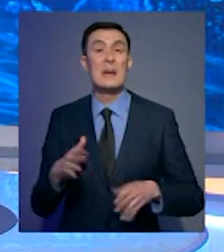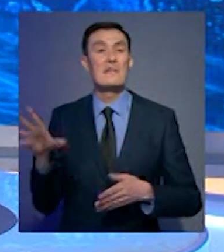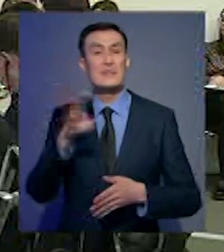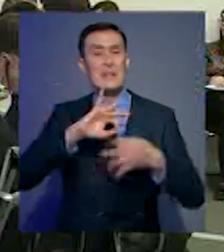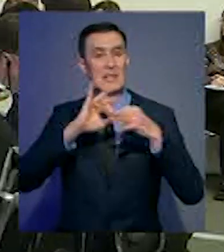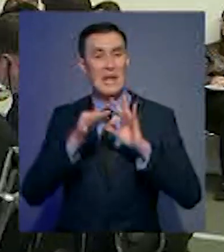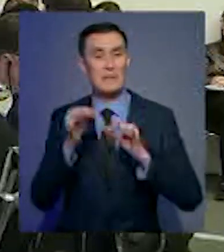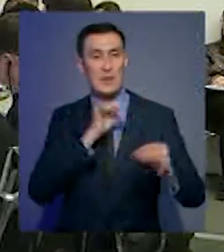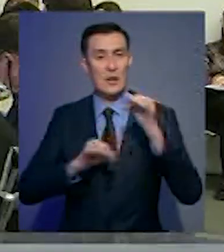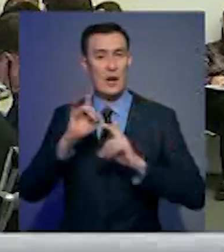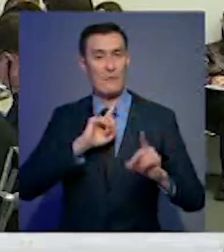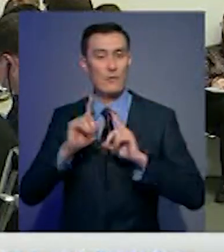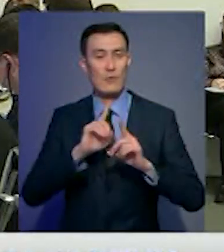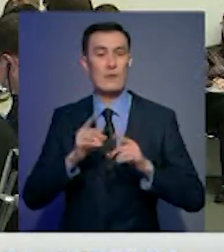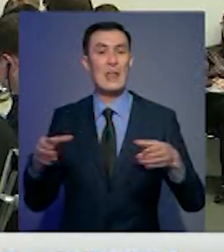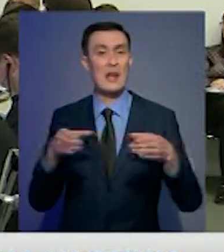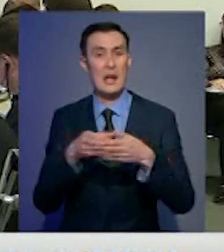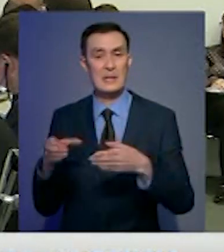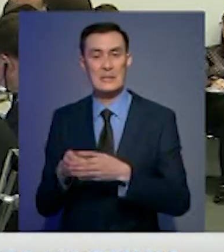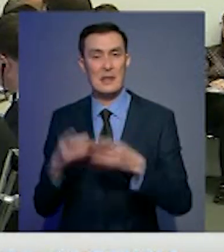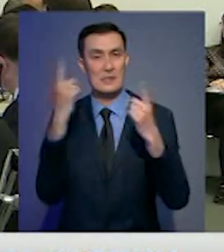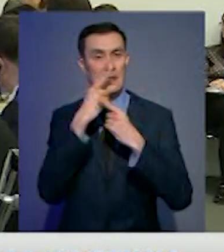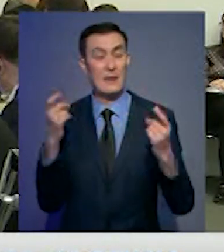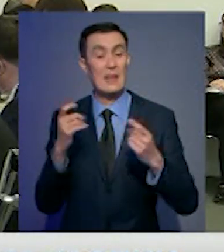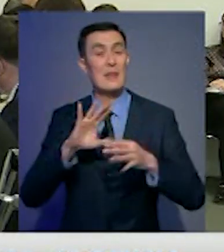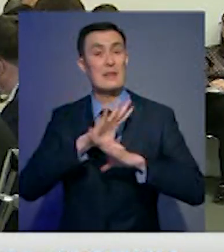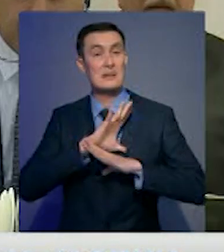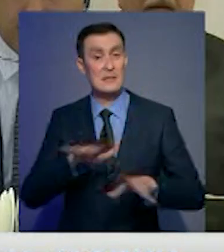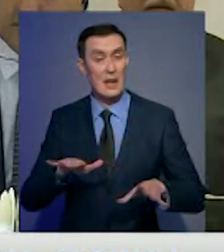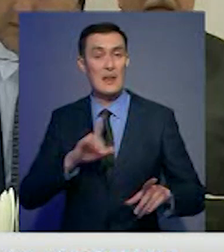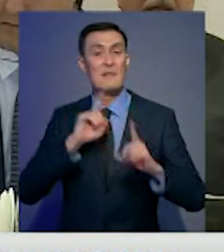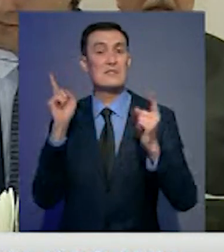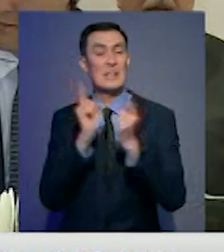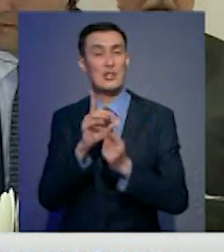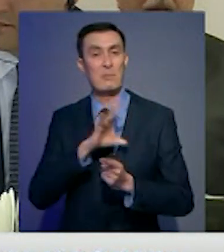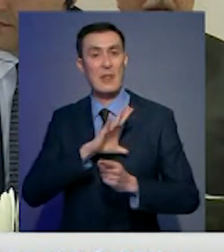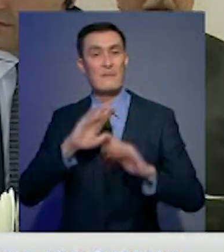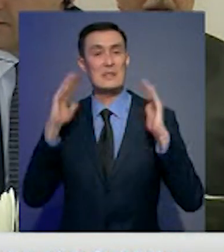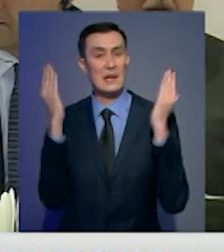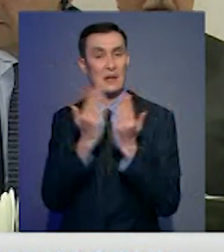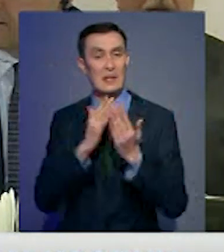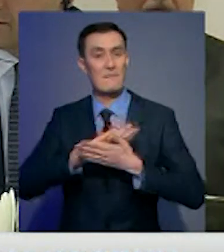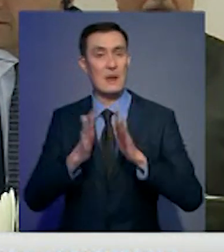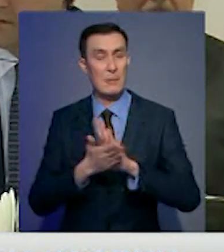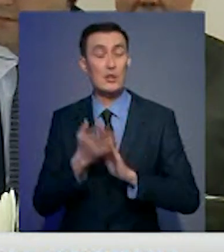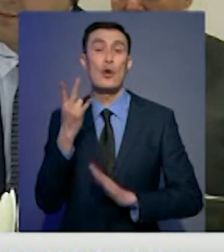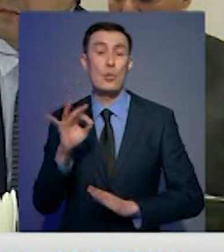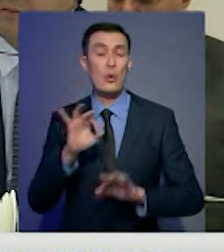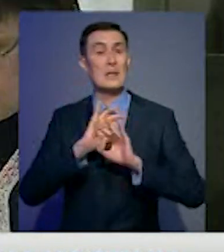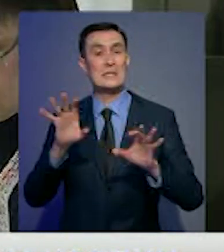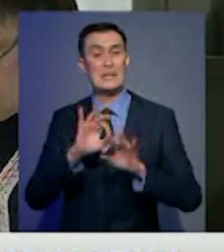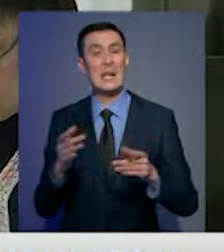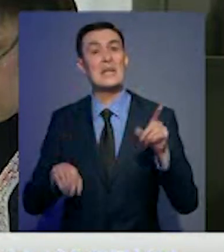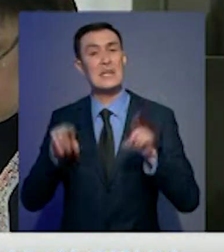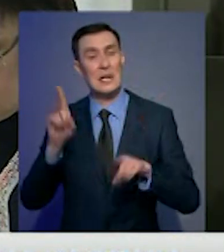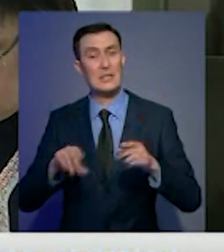деталей переговоров руководители делегации раскрывать не стали. Встреча проходила в закрытом формате, но рассказали о том, что